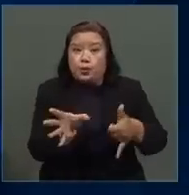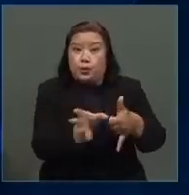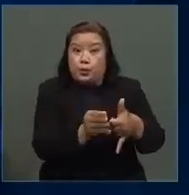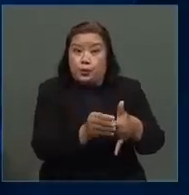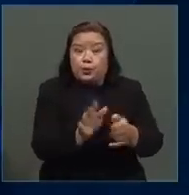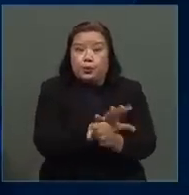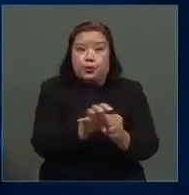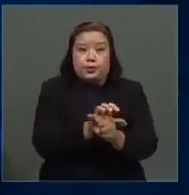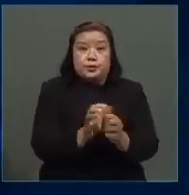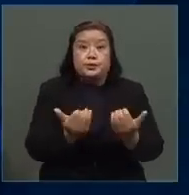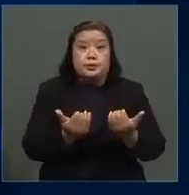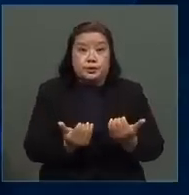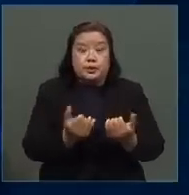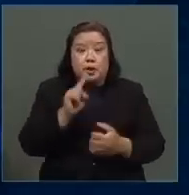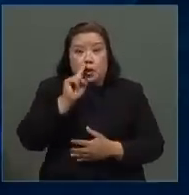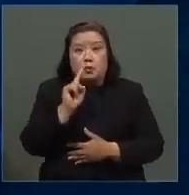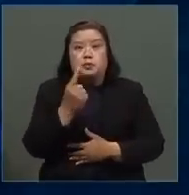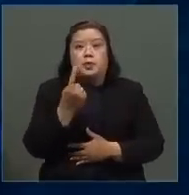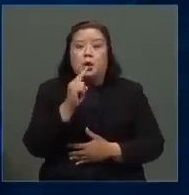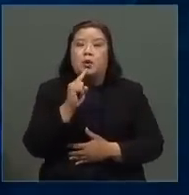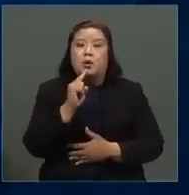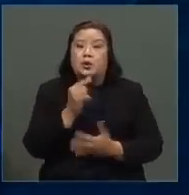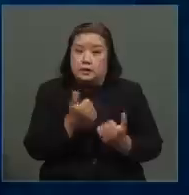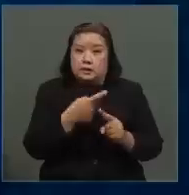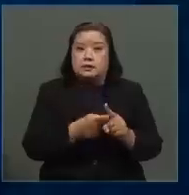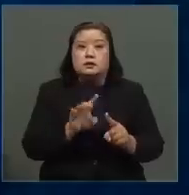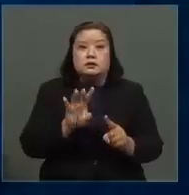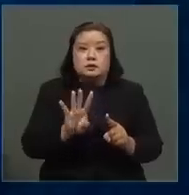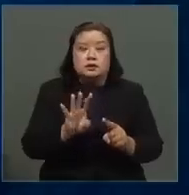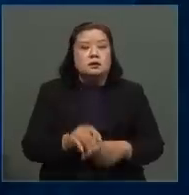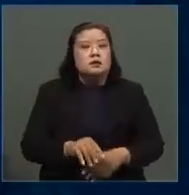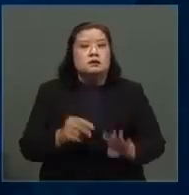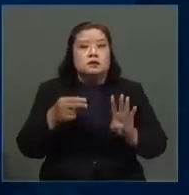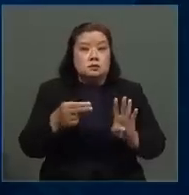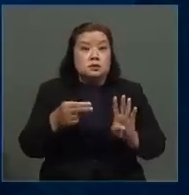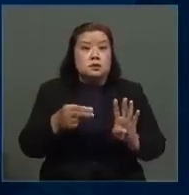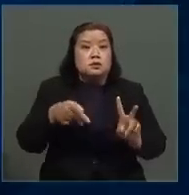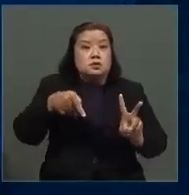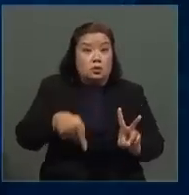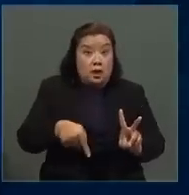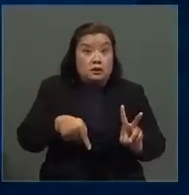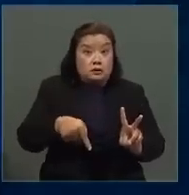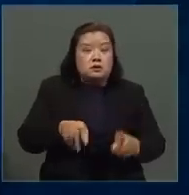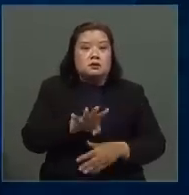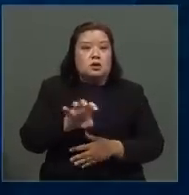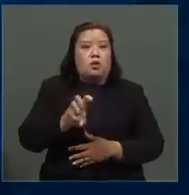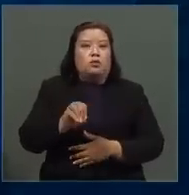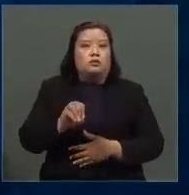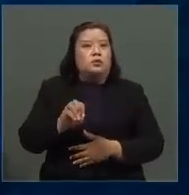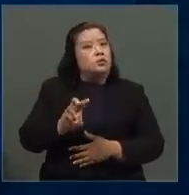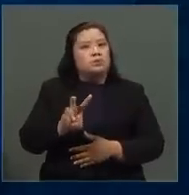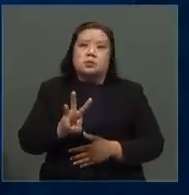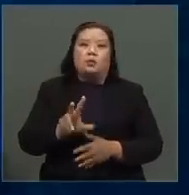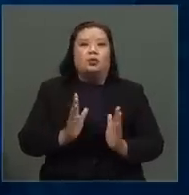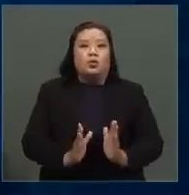สะสมของรอบละรอบเมษายน42160 2รายท่านจะเห็นว่าทิศทาง